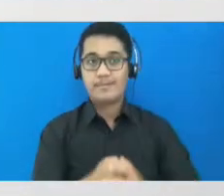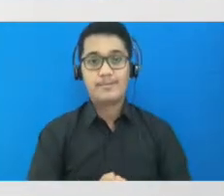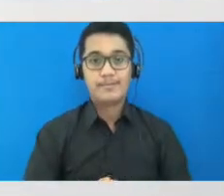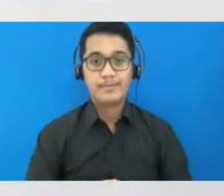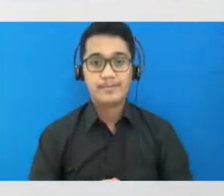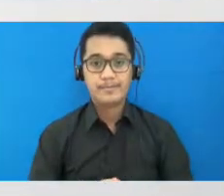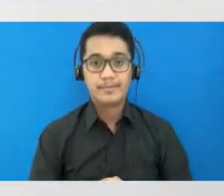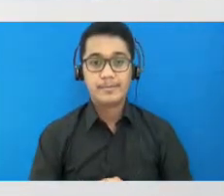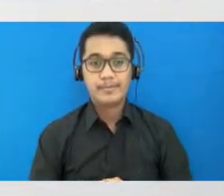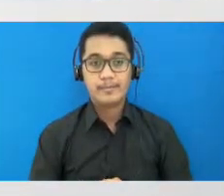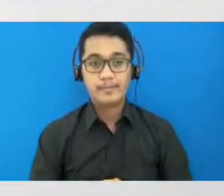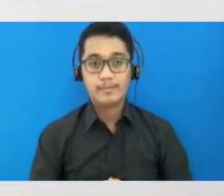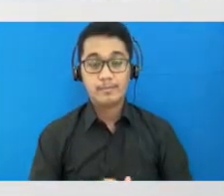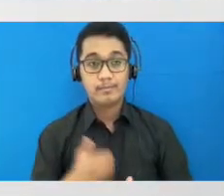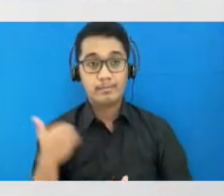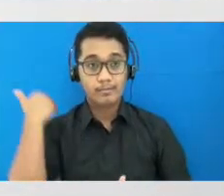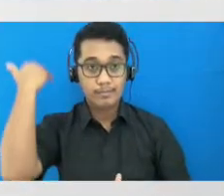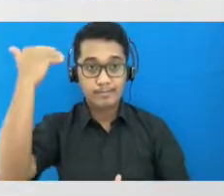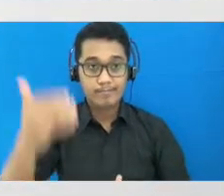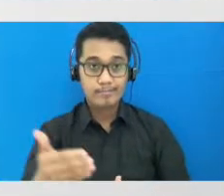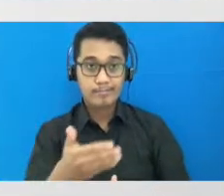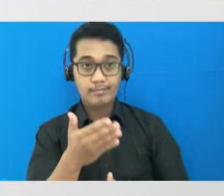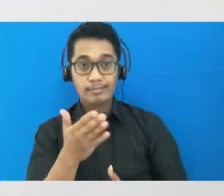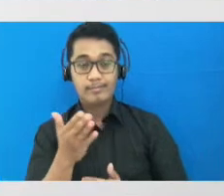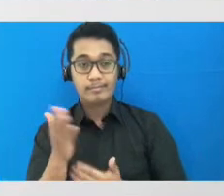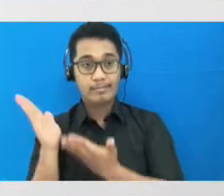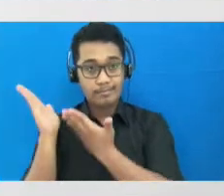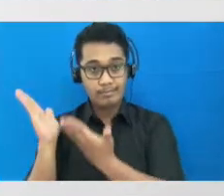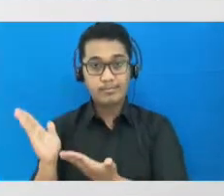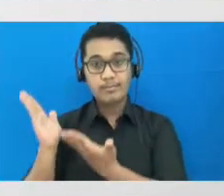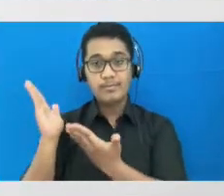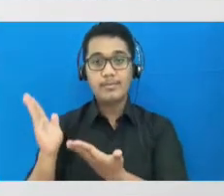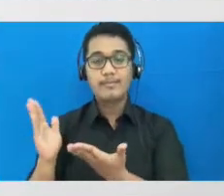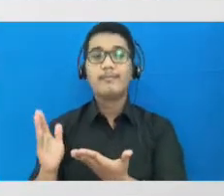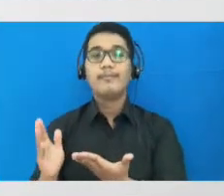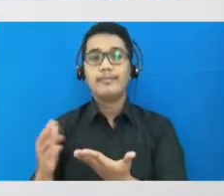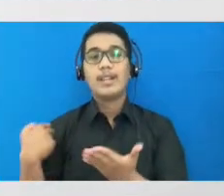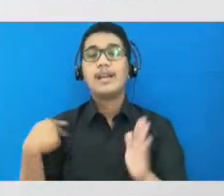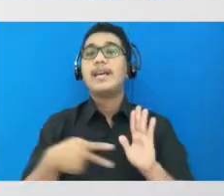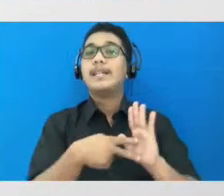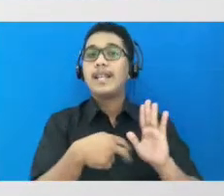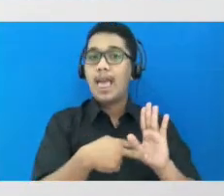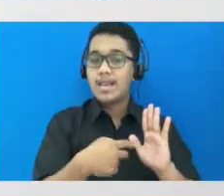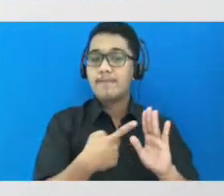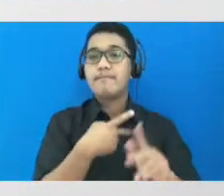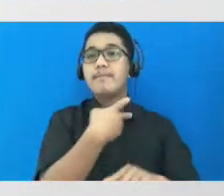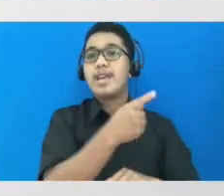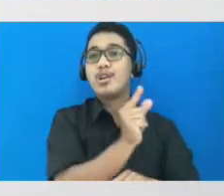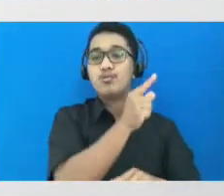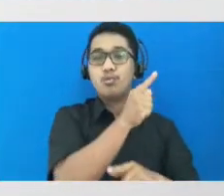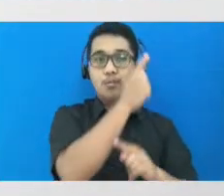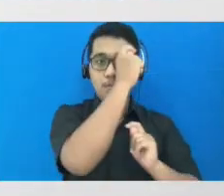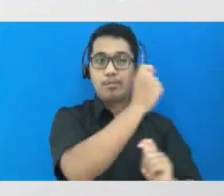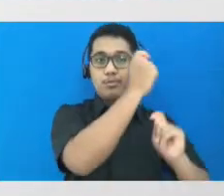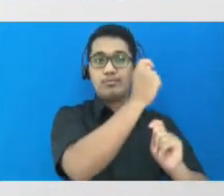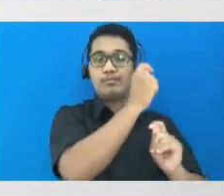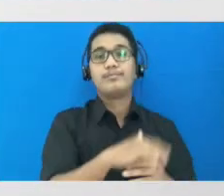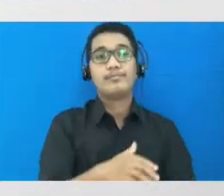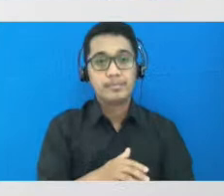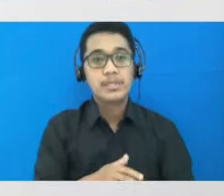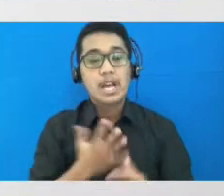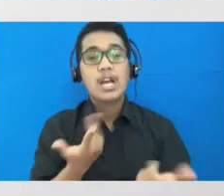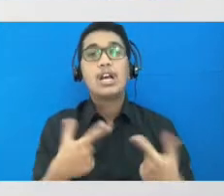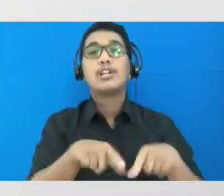Di sini kita bisa lihat di slide berikutnya ada values yang dianut oleh EU yang relevan